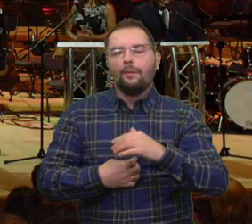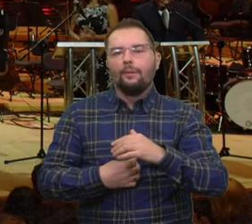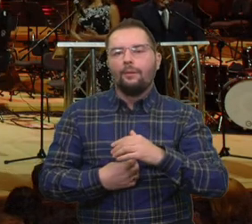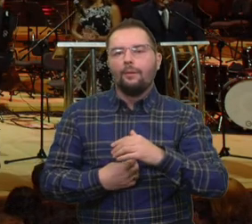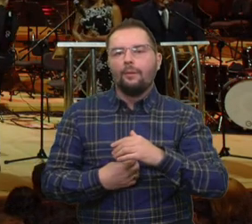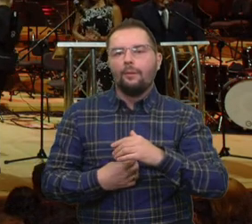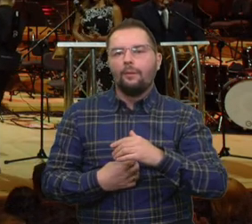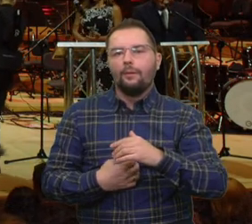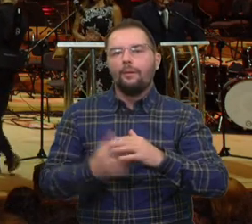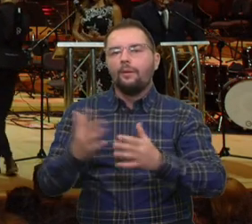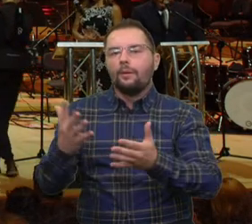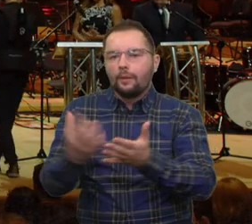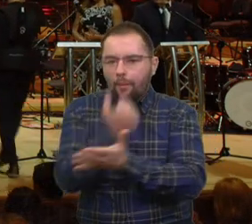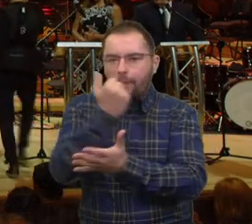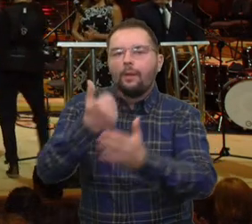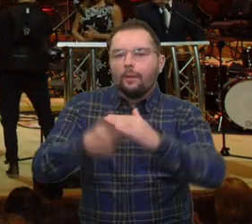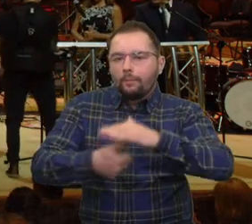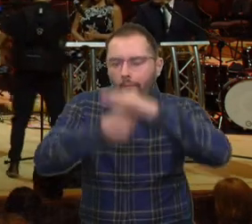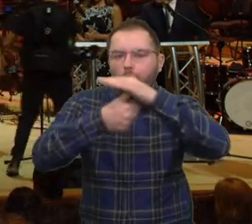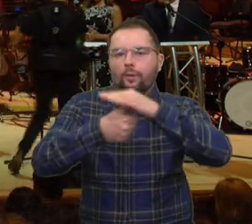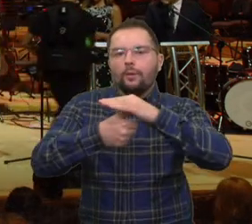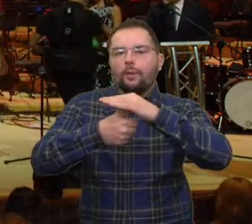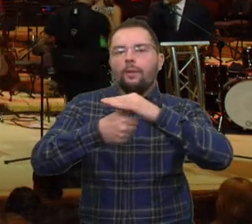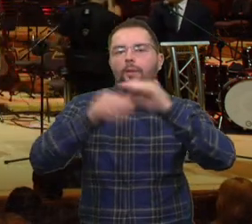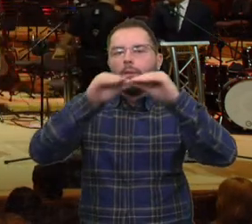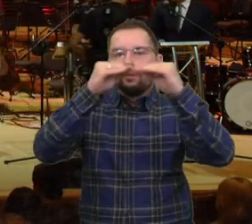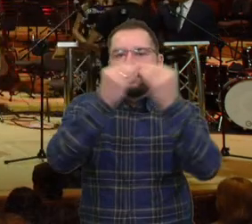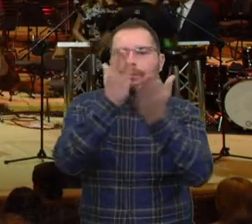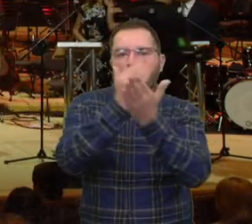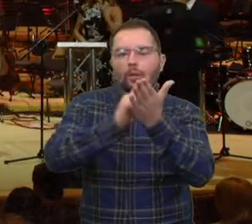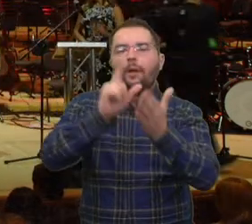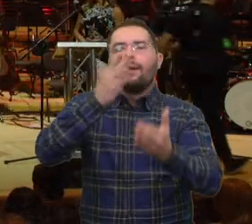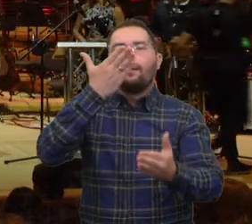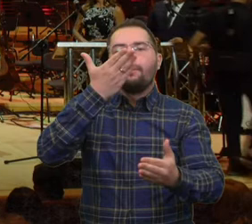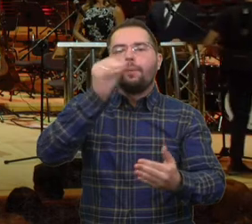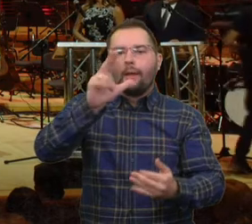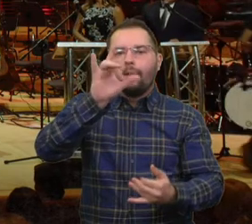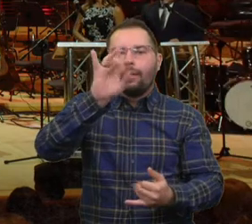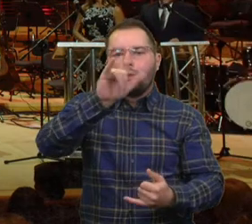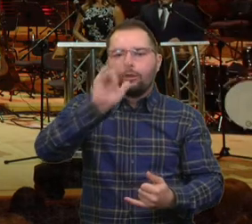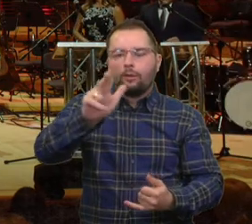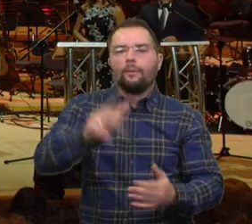głos zechce zabrać pan przewodniczący Marek Gzik. Panie profesorze, bardzo proszę.